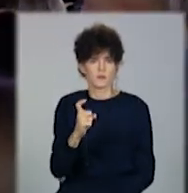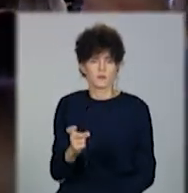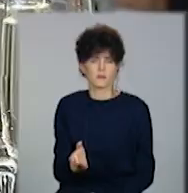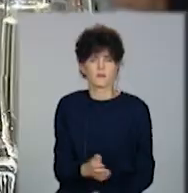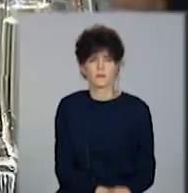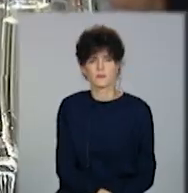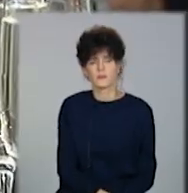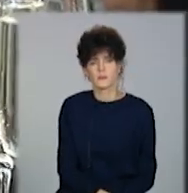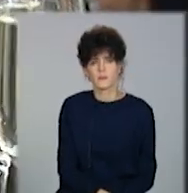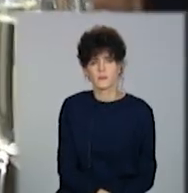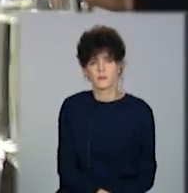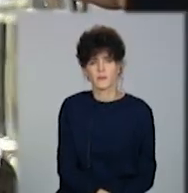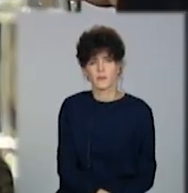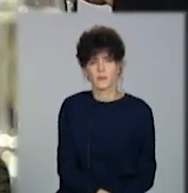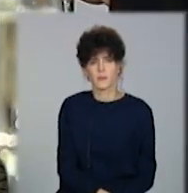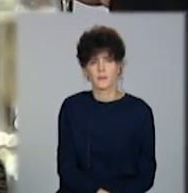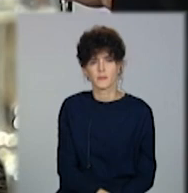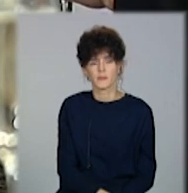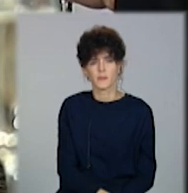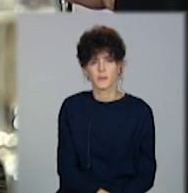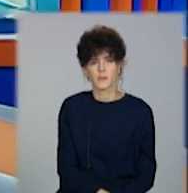Віталія Ністратенко, телеканал Донбас.